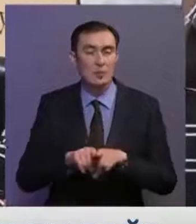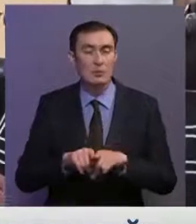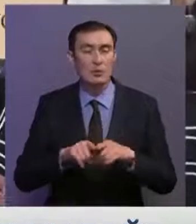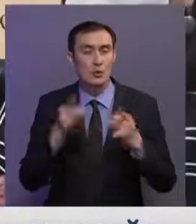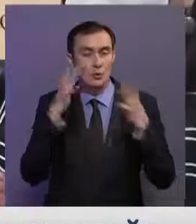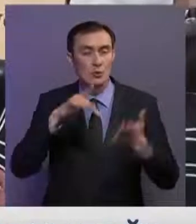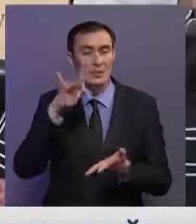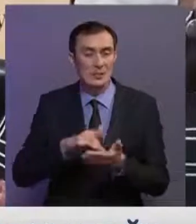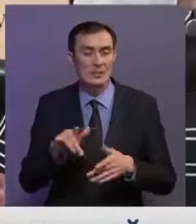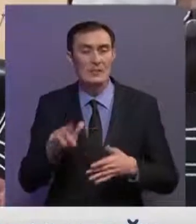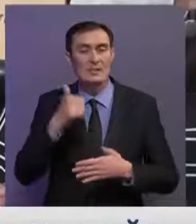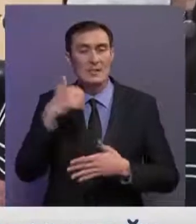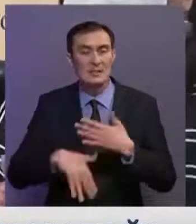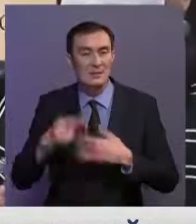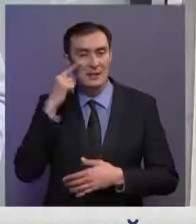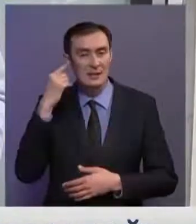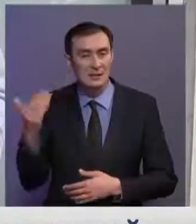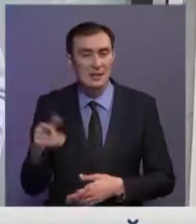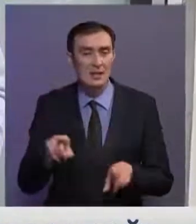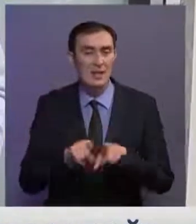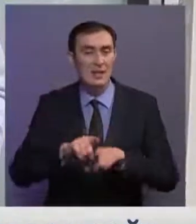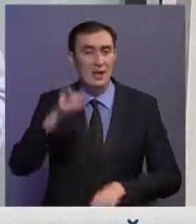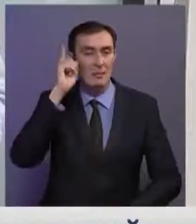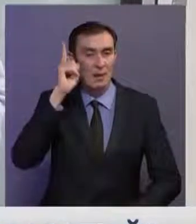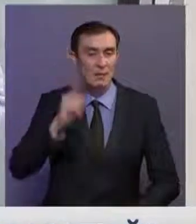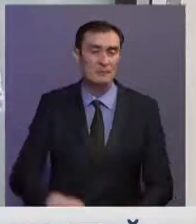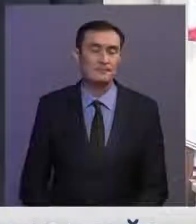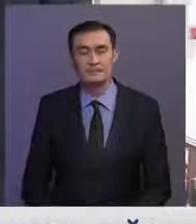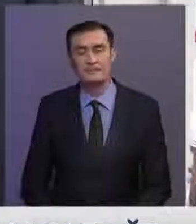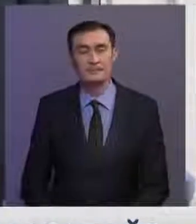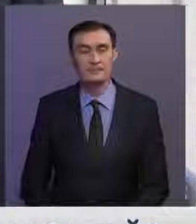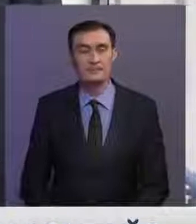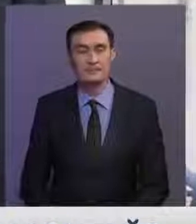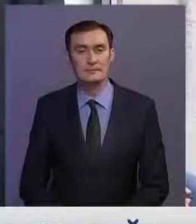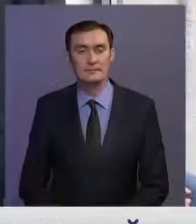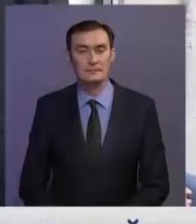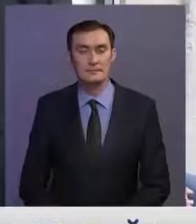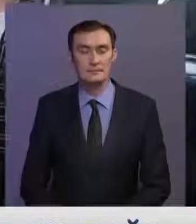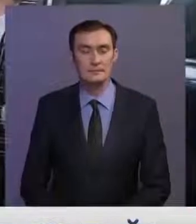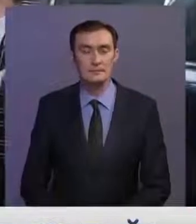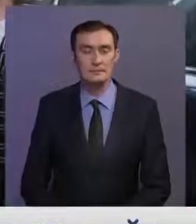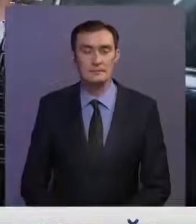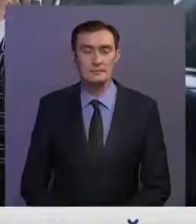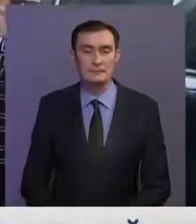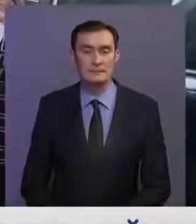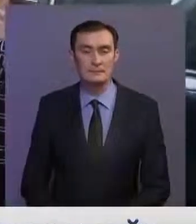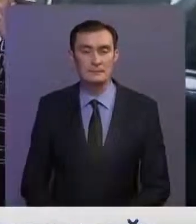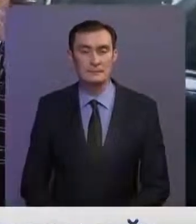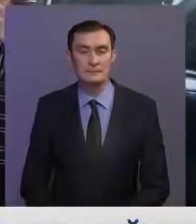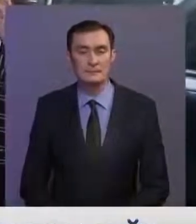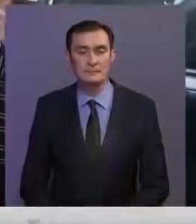появится также в столицах argast она и германией амир хайдаров meruert канагат турция хабар 24